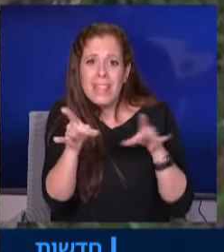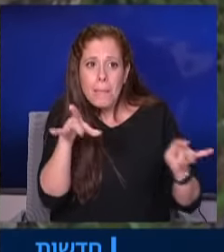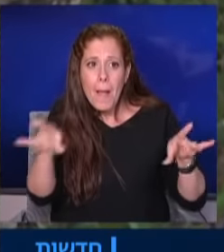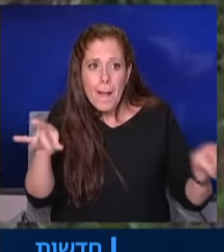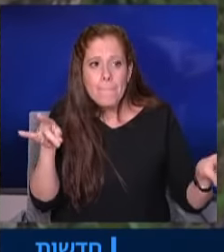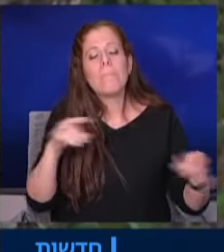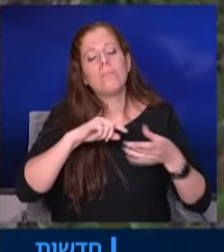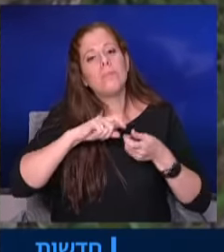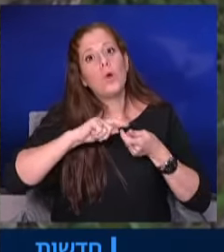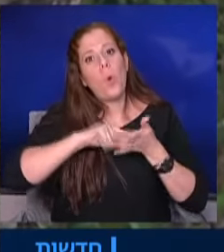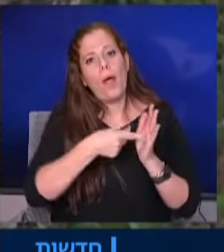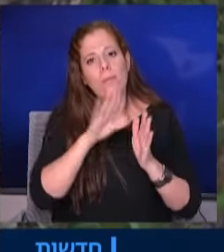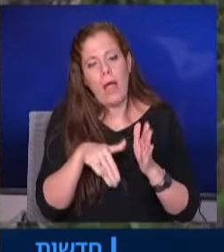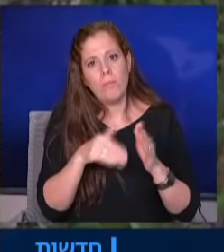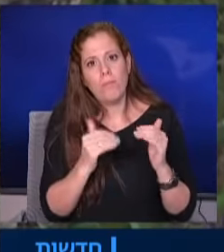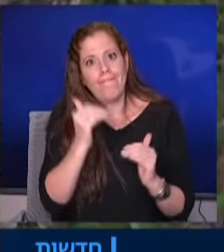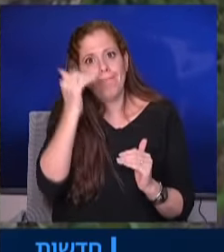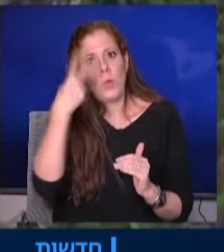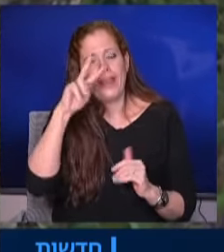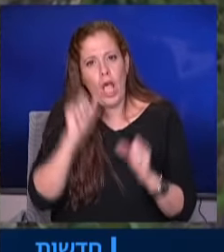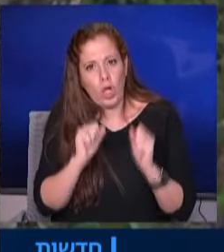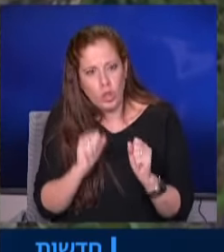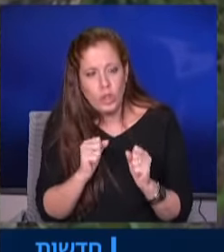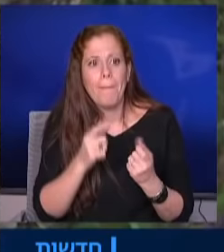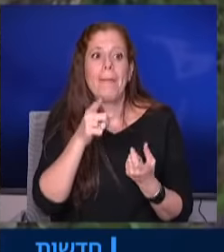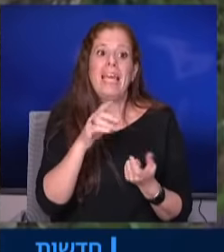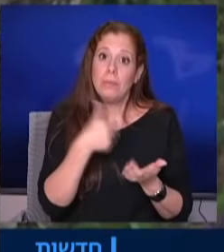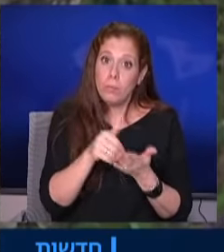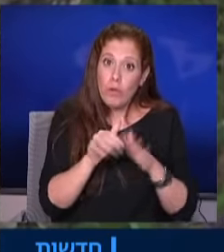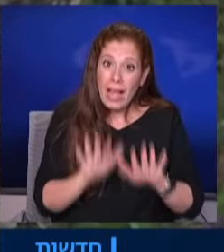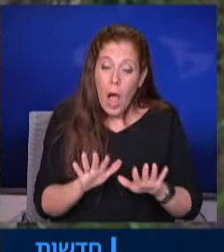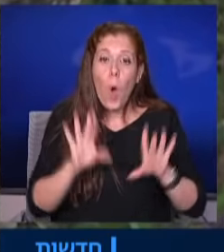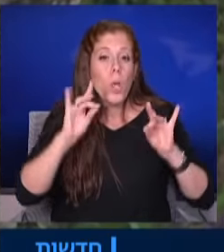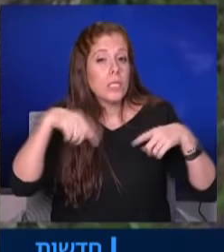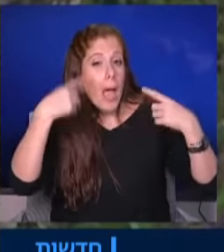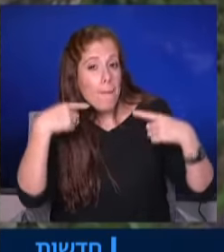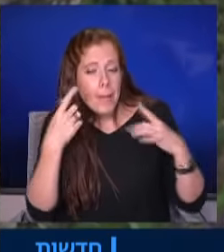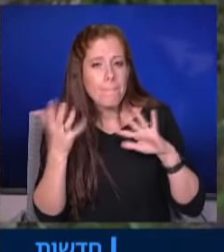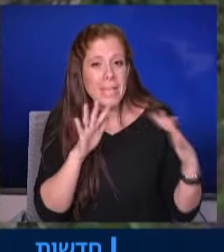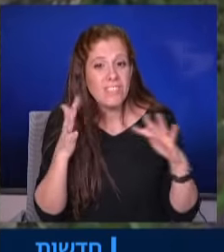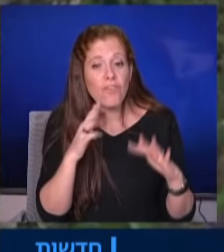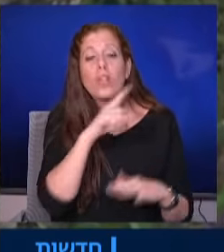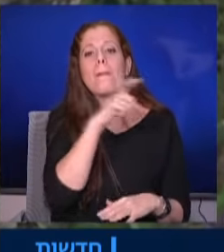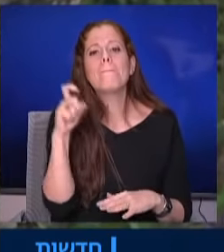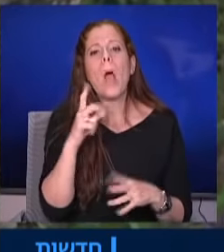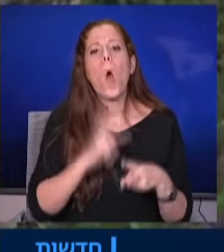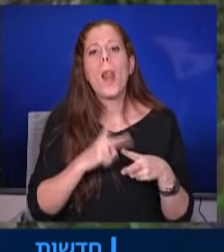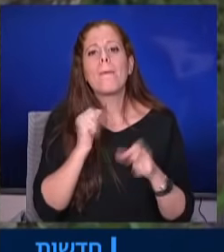בקשים רק תקופה מסוימת אחר כך. אם זה החל ימשך כך, אנחנו בעוד כ-10 ימים נהיה עם בסביבות 100 חולים קשה